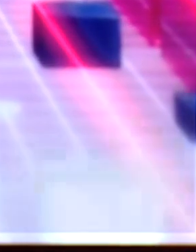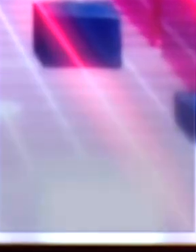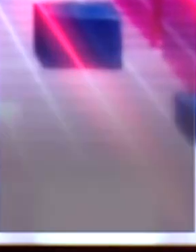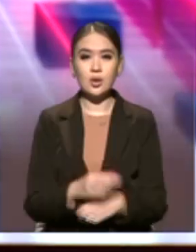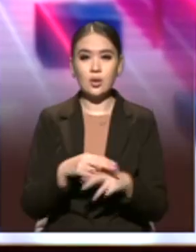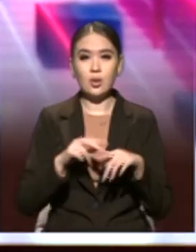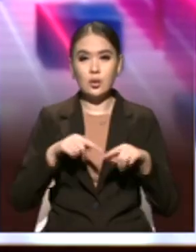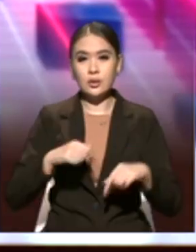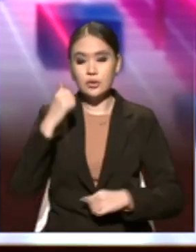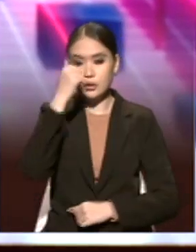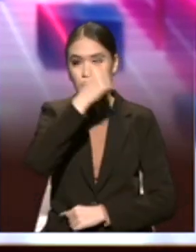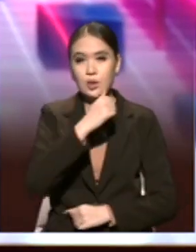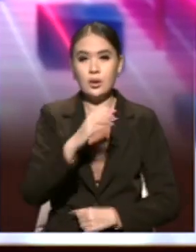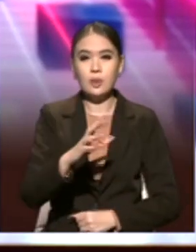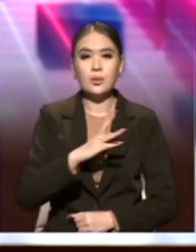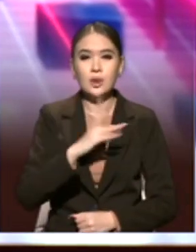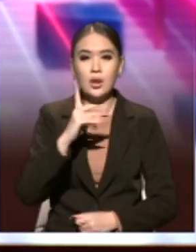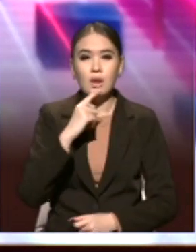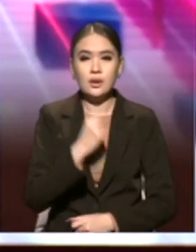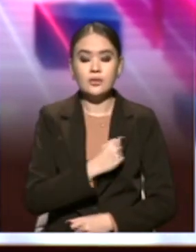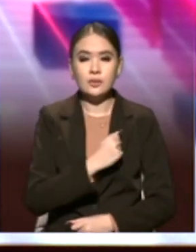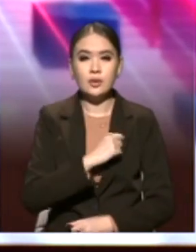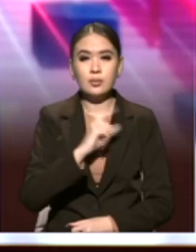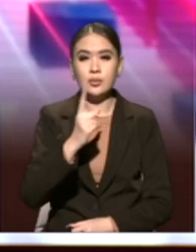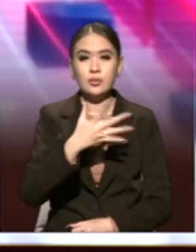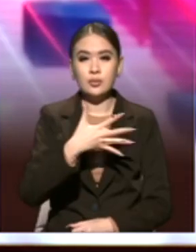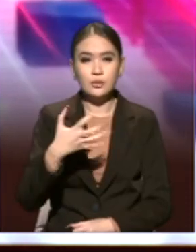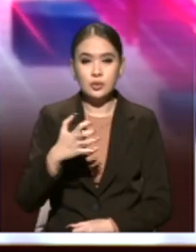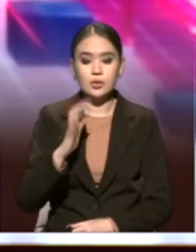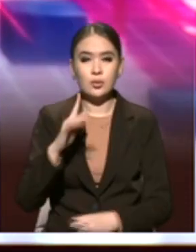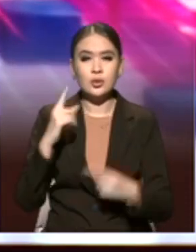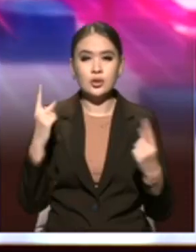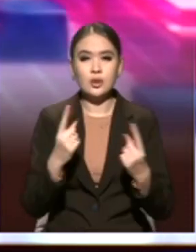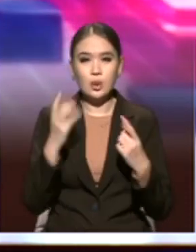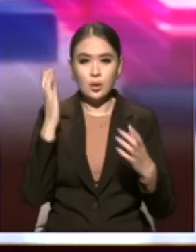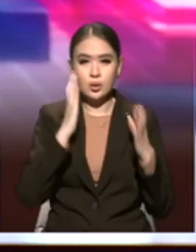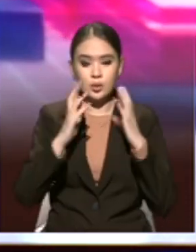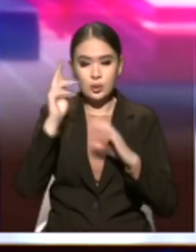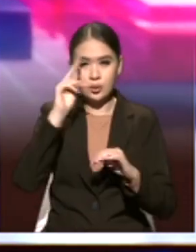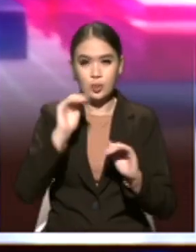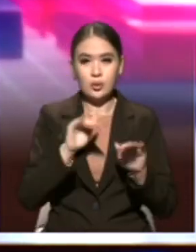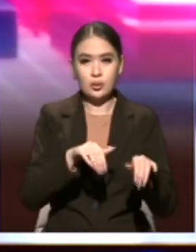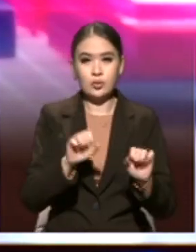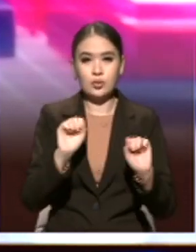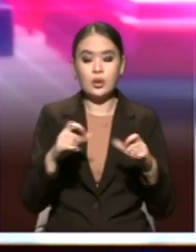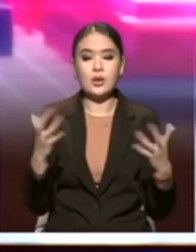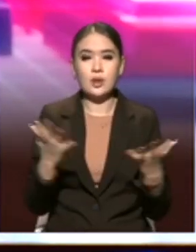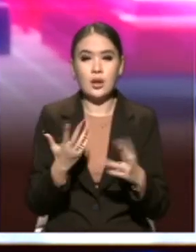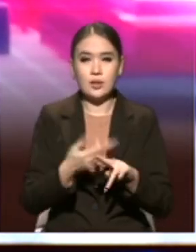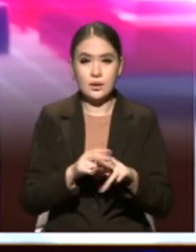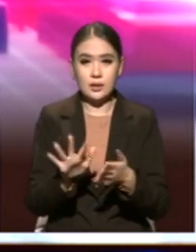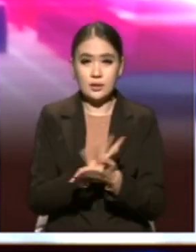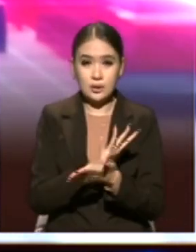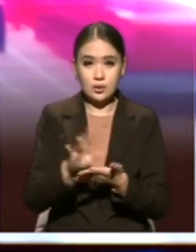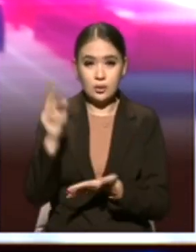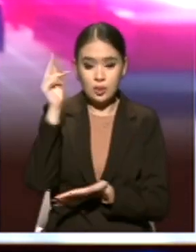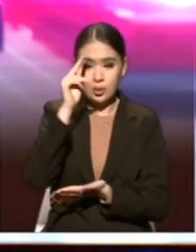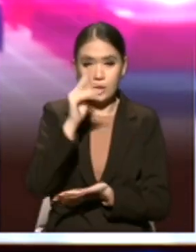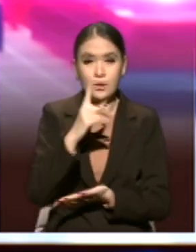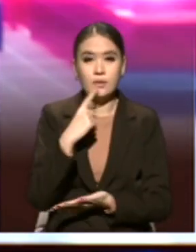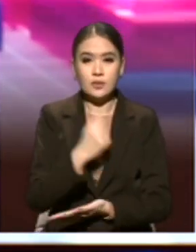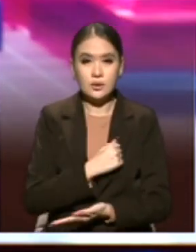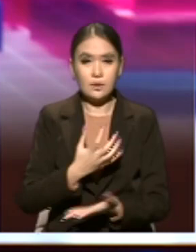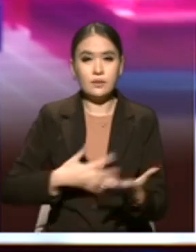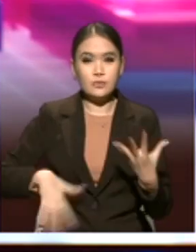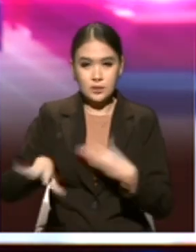Осы жылы отан алдындағы борышын өтеп келген 1500 сарбаз жеңілдікпен оқуға түсті. Бұл қандай жеңілдік? Тегін оқу сарбаздардың бәріне